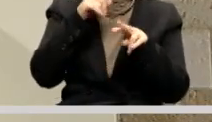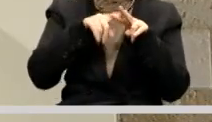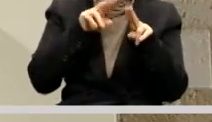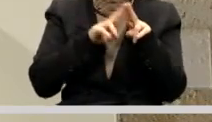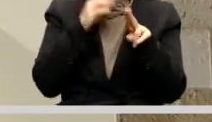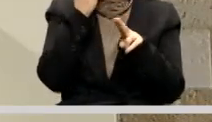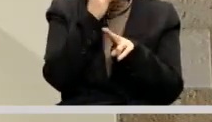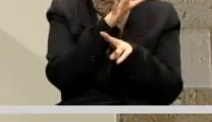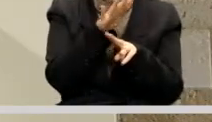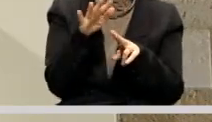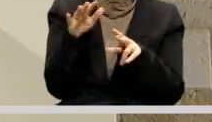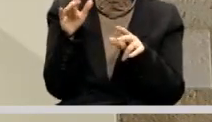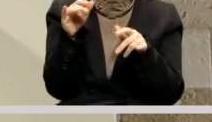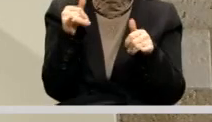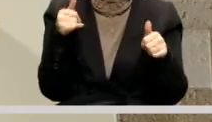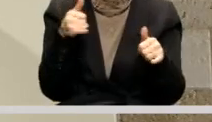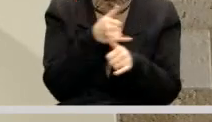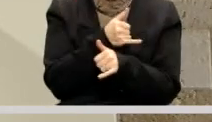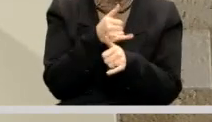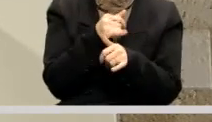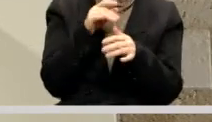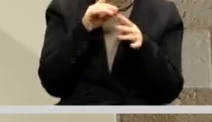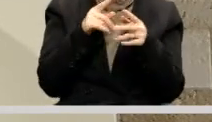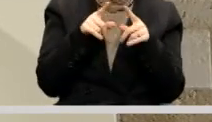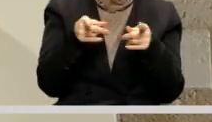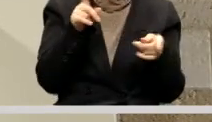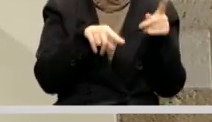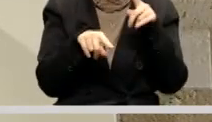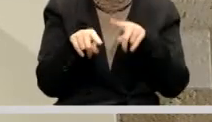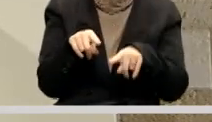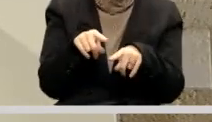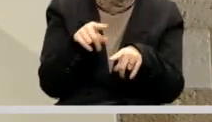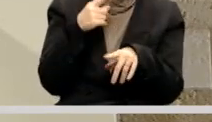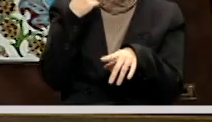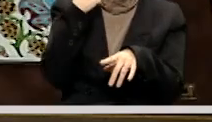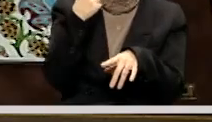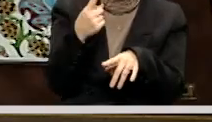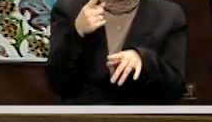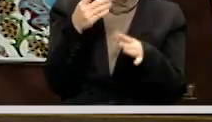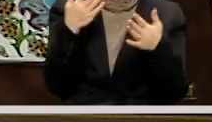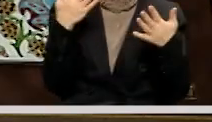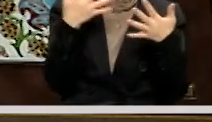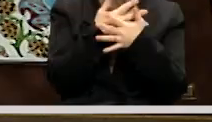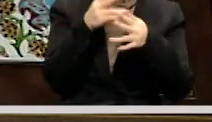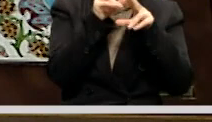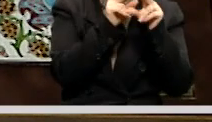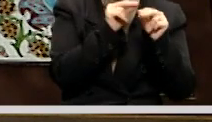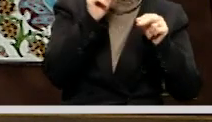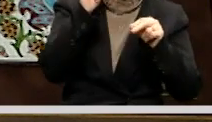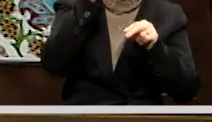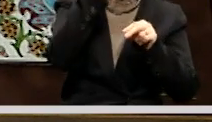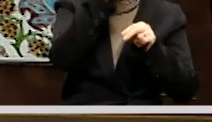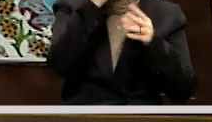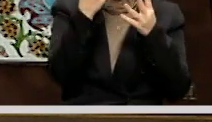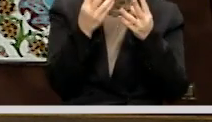trans yağları, kırmızı et tüketimini azalttığımızda kişilerin akşam uykuya dalışını daha da kolaylaştırabiliyoruz. Bunların dışında tabii ki